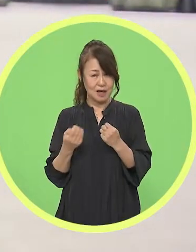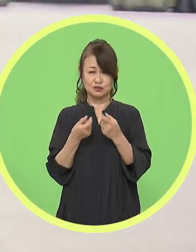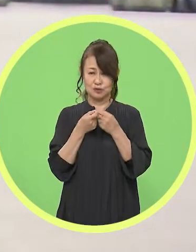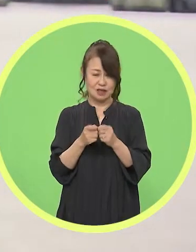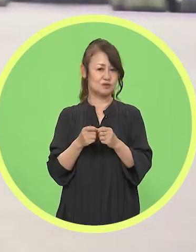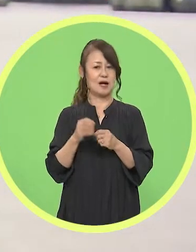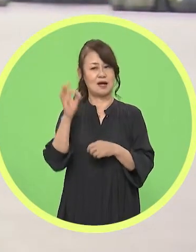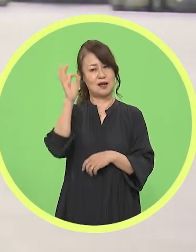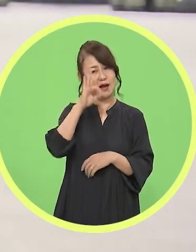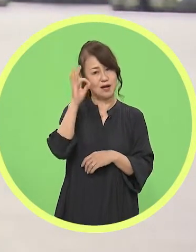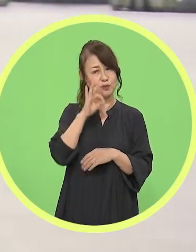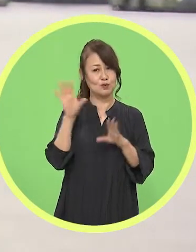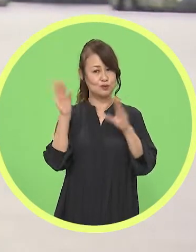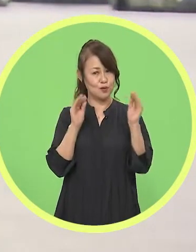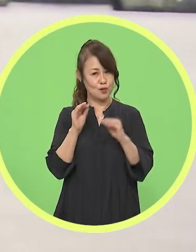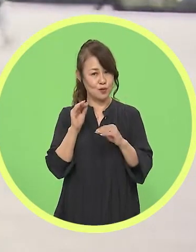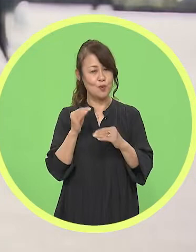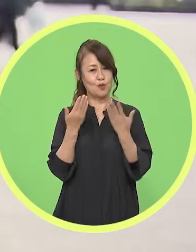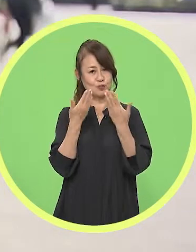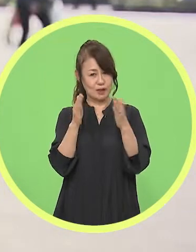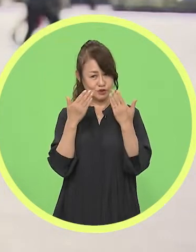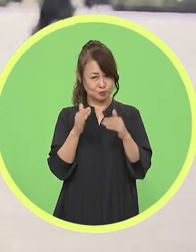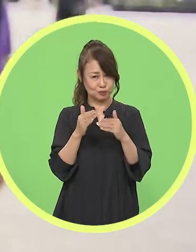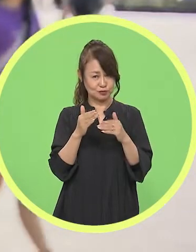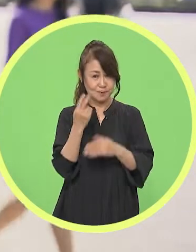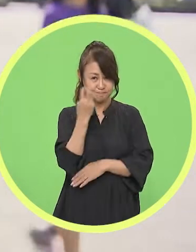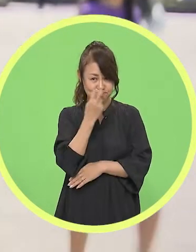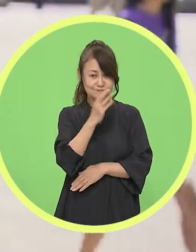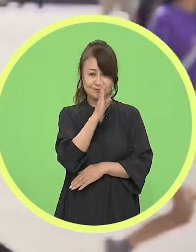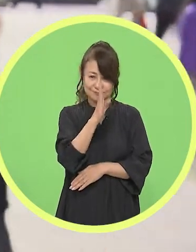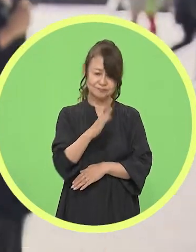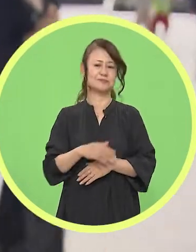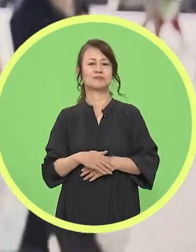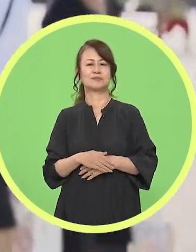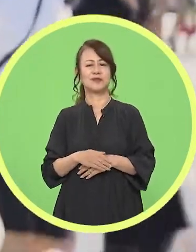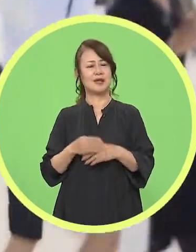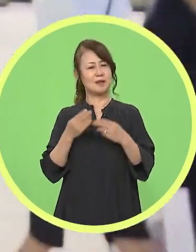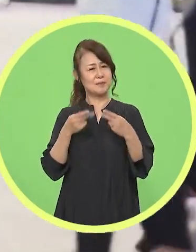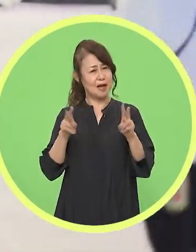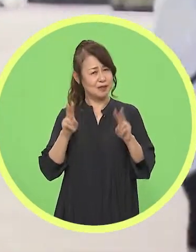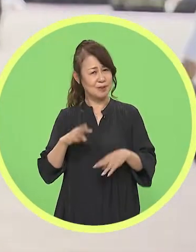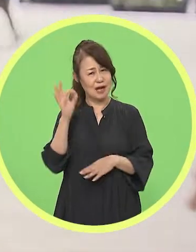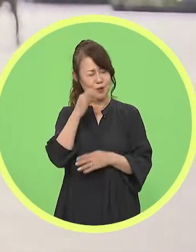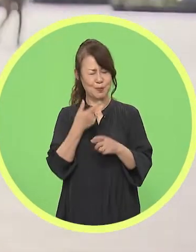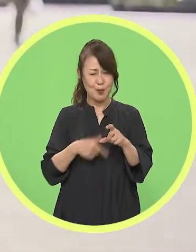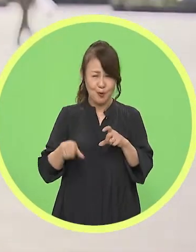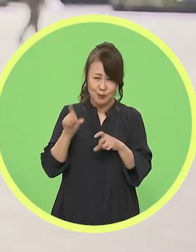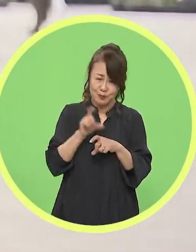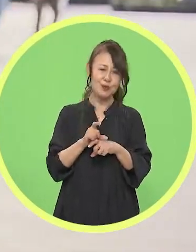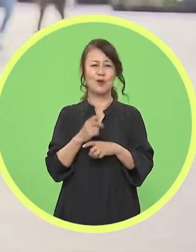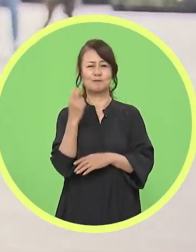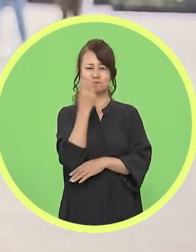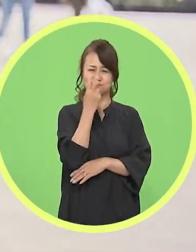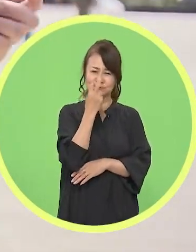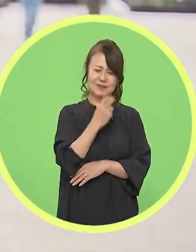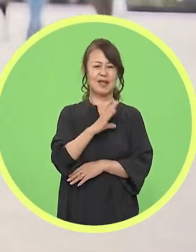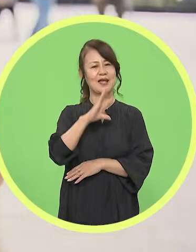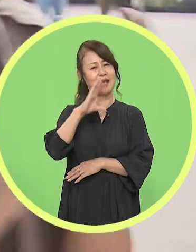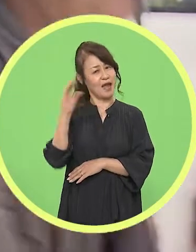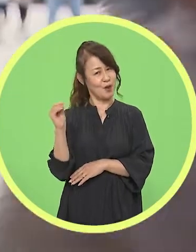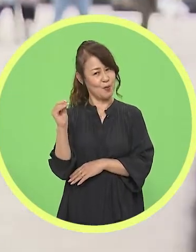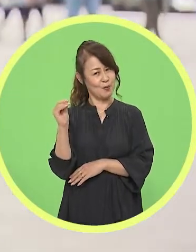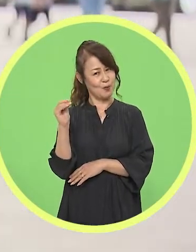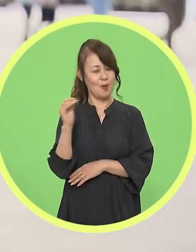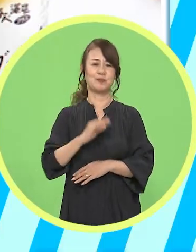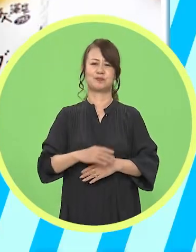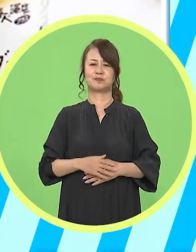宮島観光情報のフェイスブックをチェックしてくださいね。よし、もっと宮島を観光、調査してから帰ろっと。